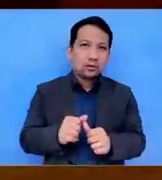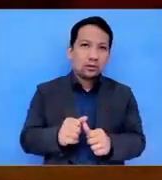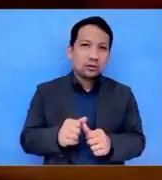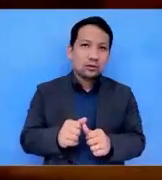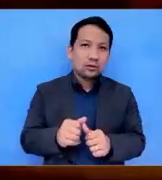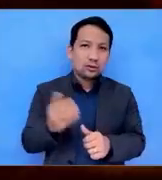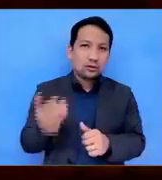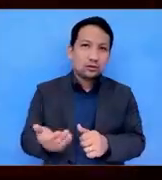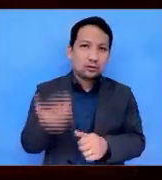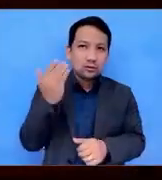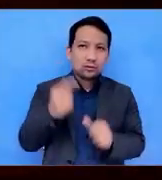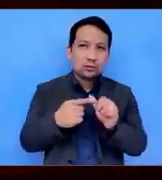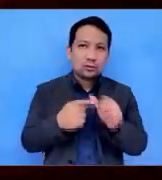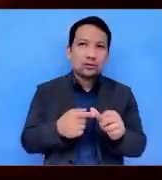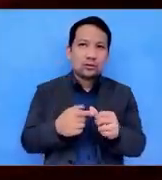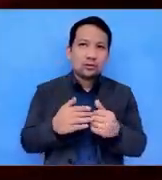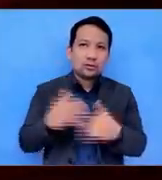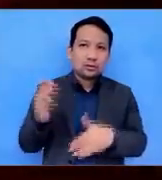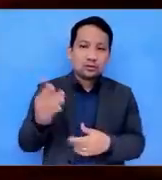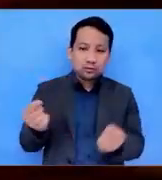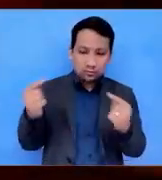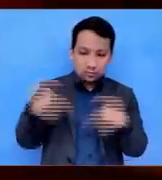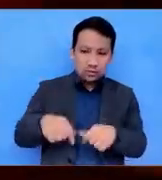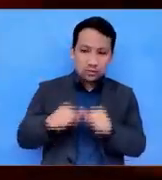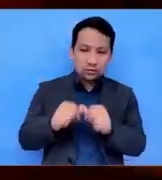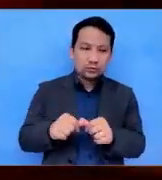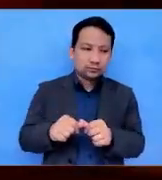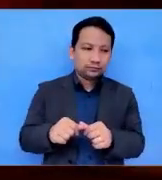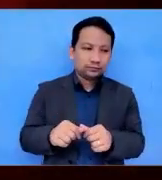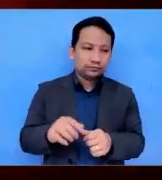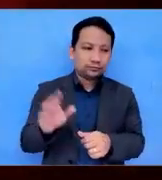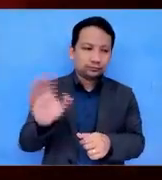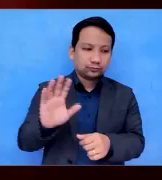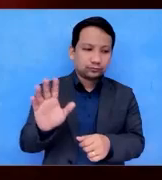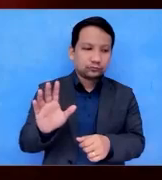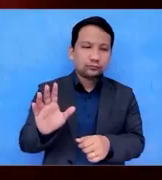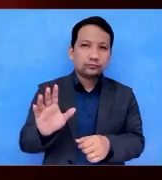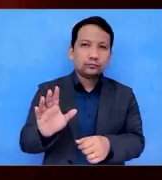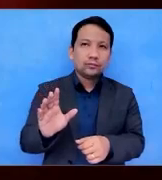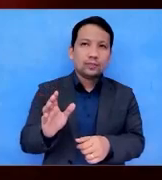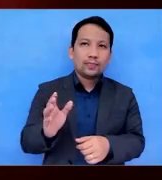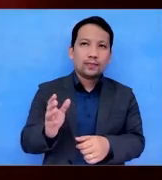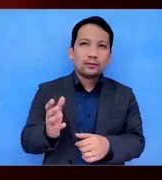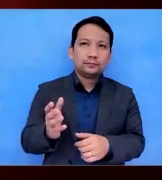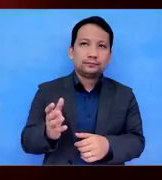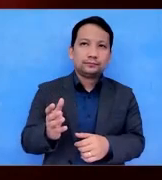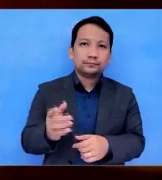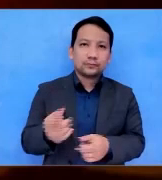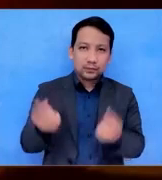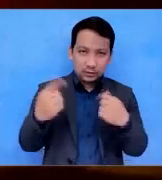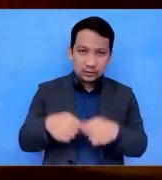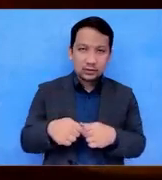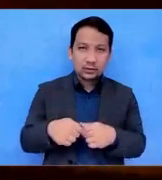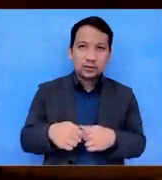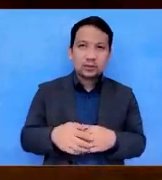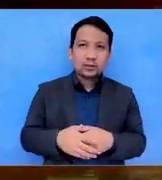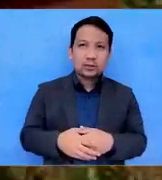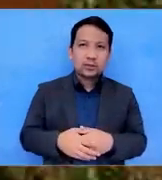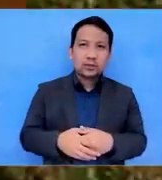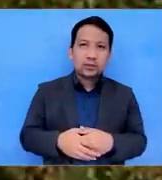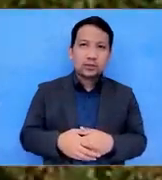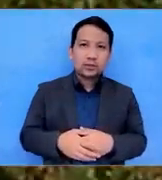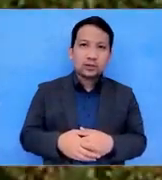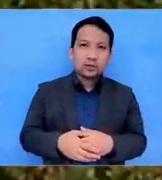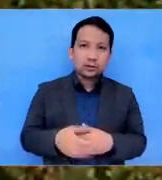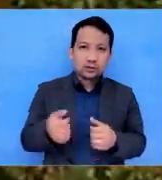madaling araw. Sa mga palak na pumunta dito, hindi na kayo, pwede na kayong magpalagay ng abo